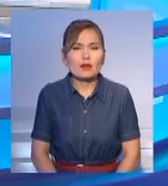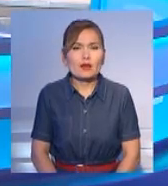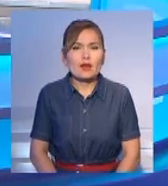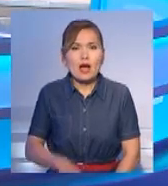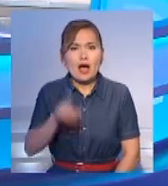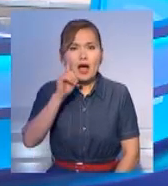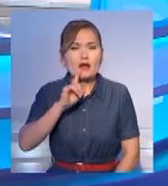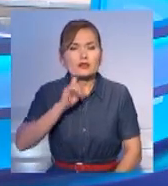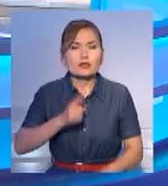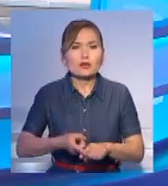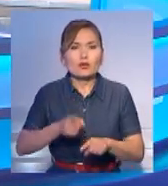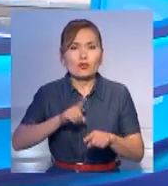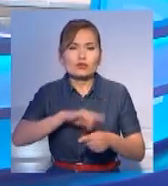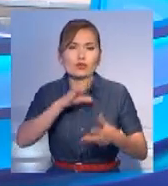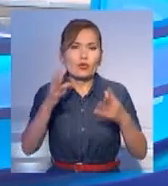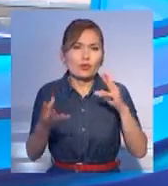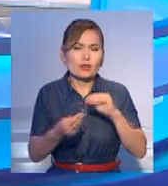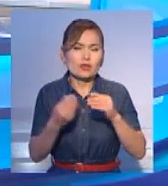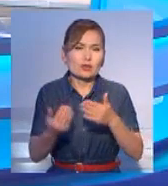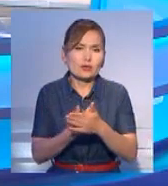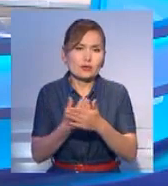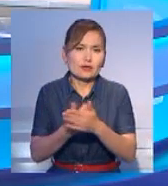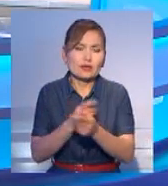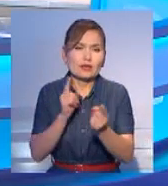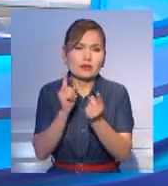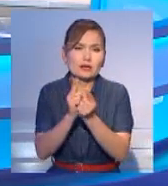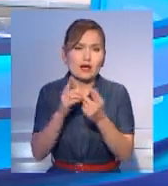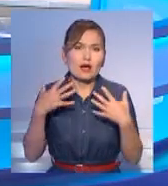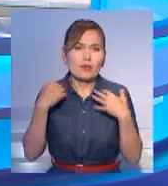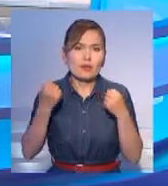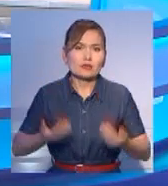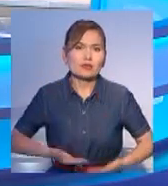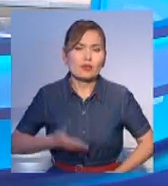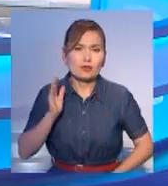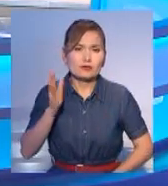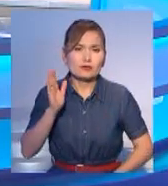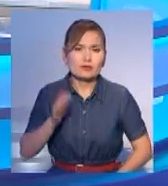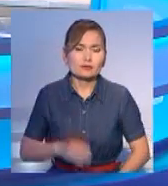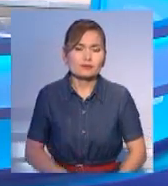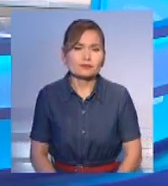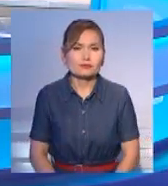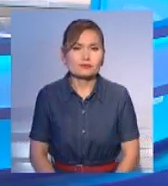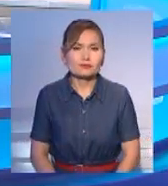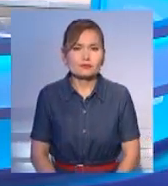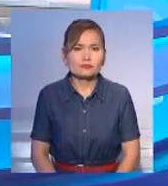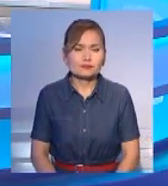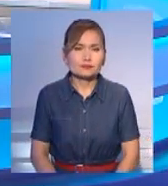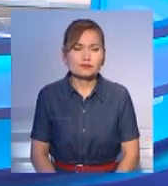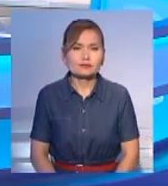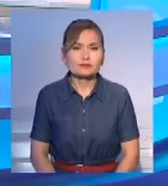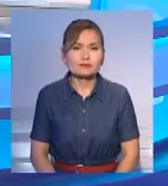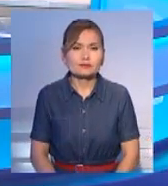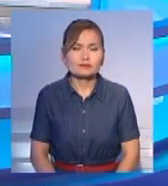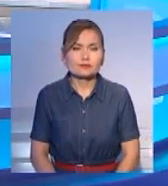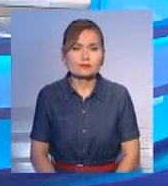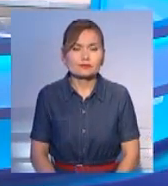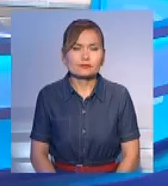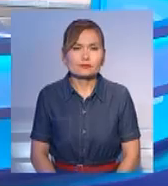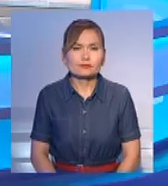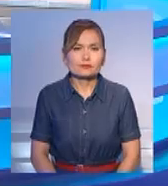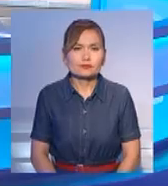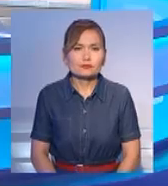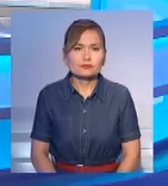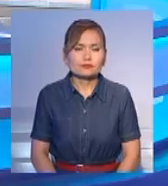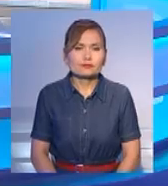Әзірге тарымыз осы спорт жаңалықтарымен әрпесім Қанат Базылхан таныстыратын болады. Қанат, қайырлы күн, сөз кезегі өзіңізде. Кеш жарық, рахмет. Кеш жарық, спорт жаңалықтары